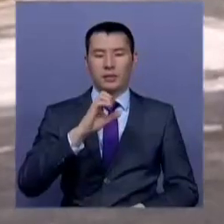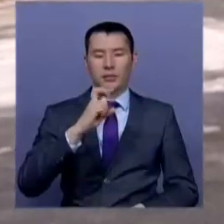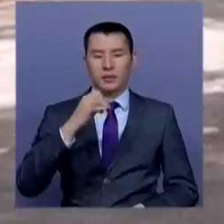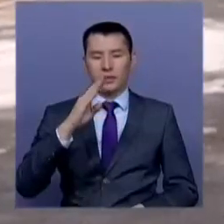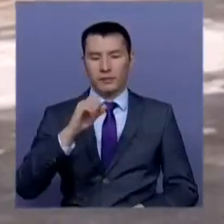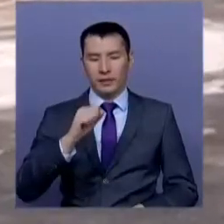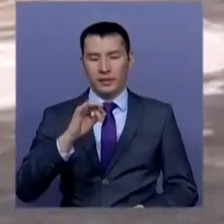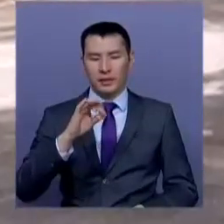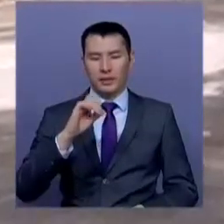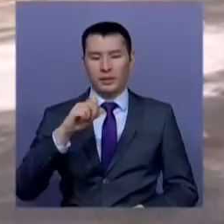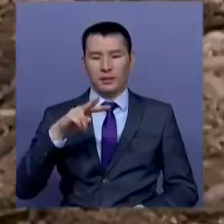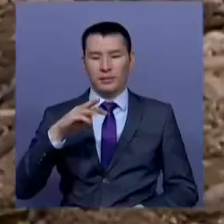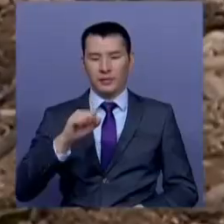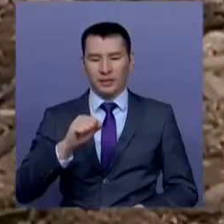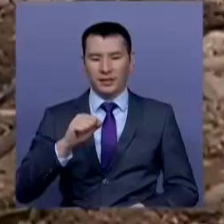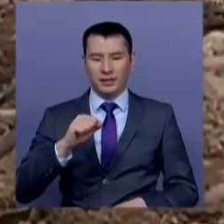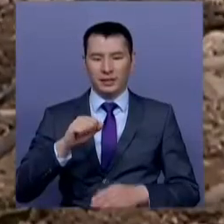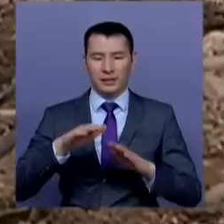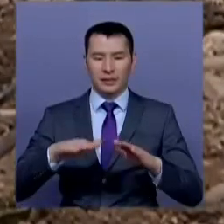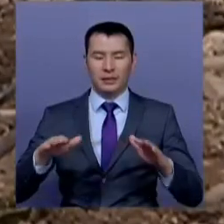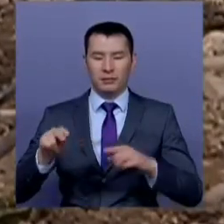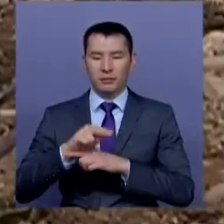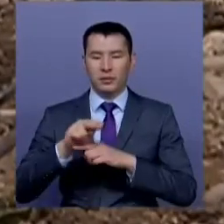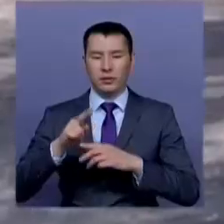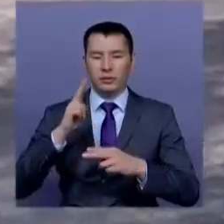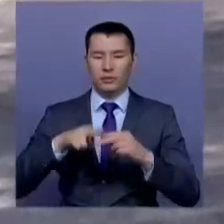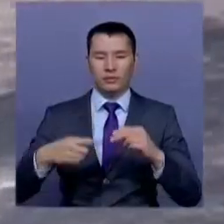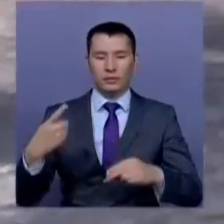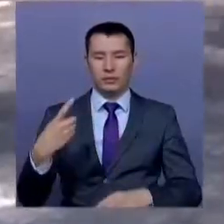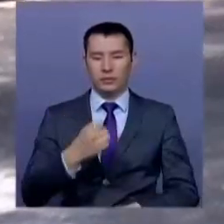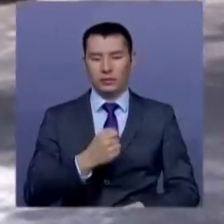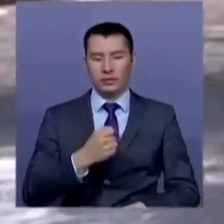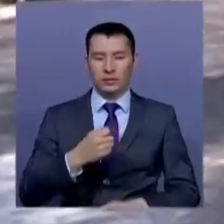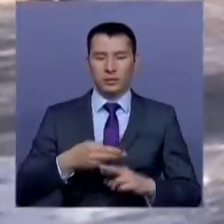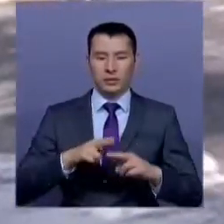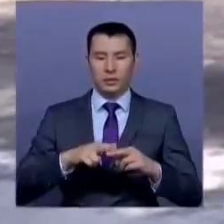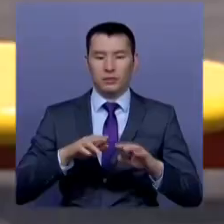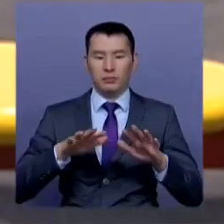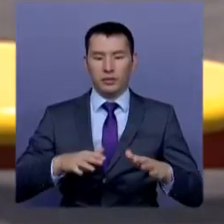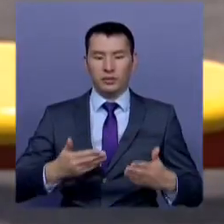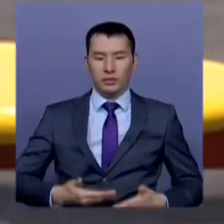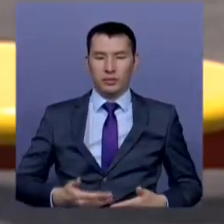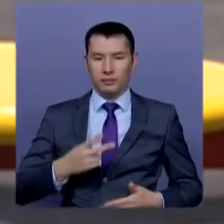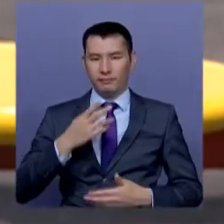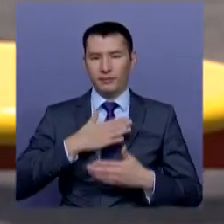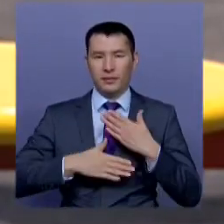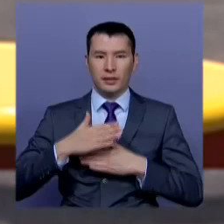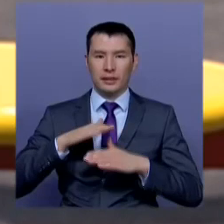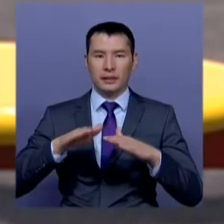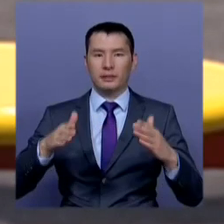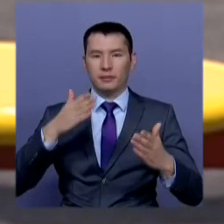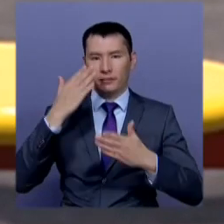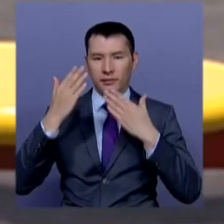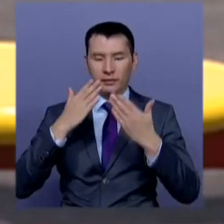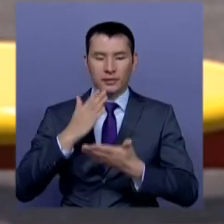появилась вот эта новая детская площадка. Строительство завершится к концу недели. Местные жители не нарадуются, что наконец-то детворе будет где